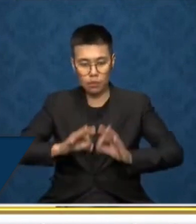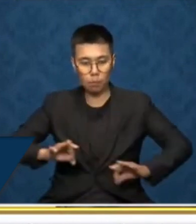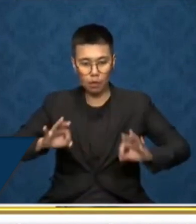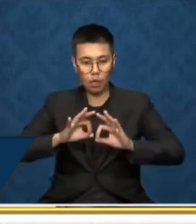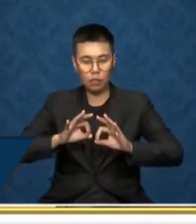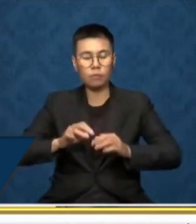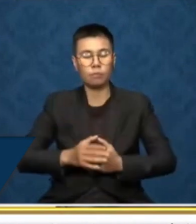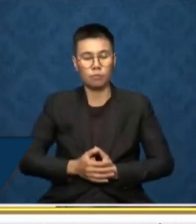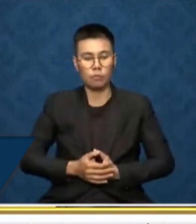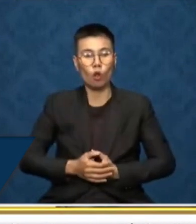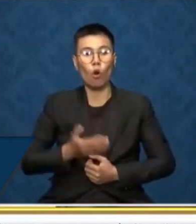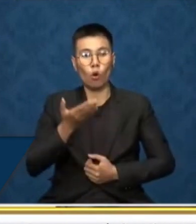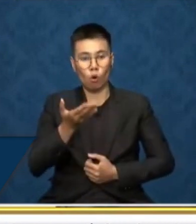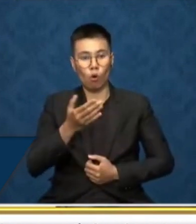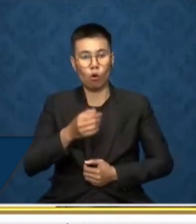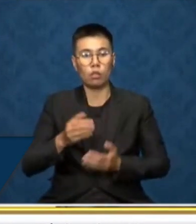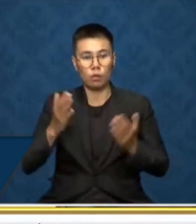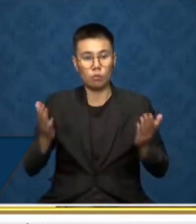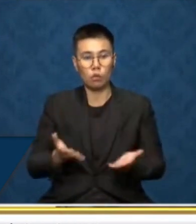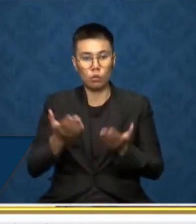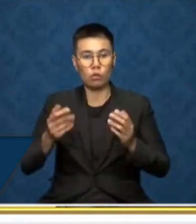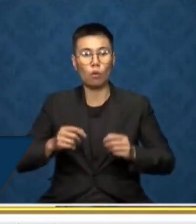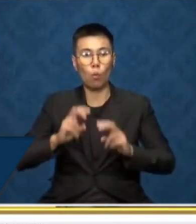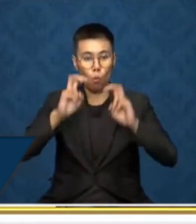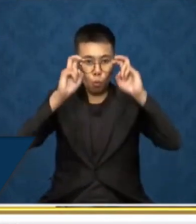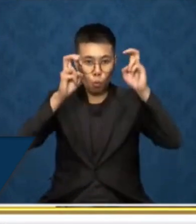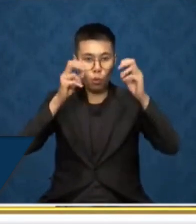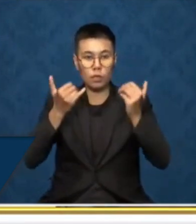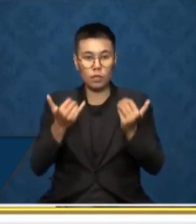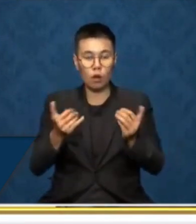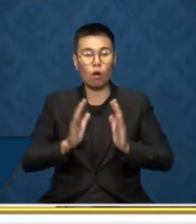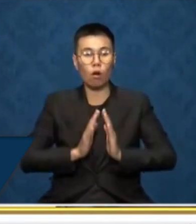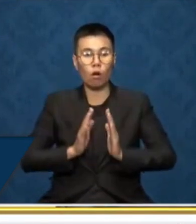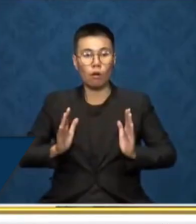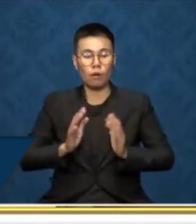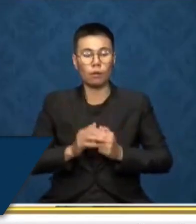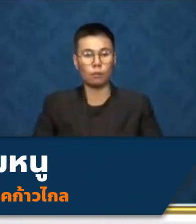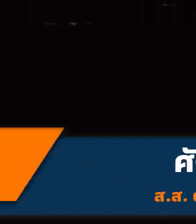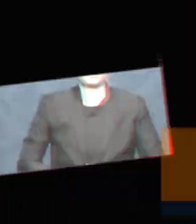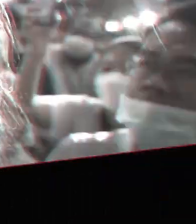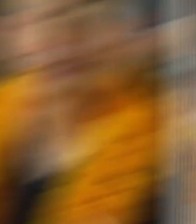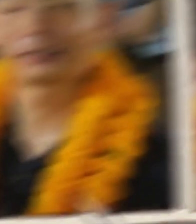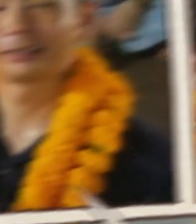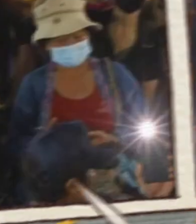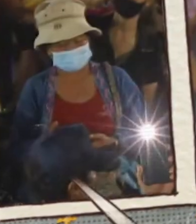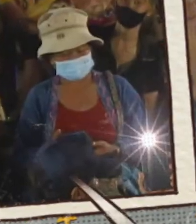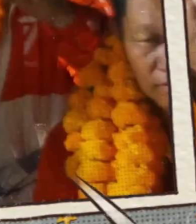ความจำเป็นครับจึงขอสนับสนุนยตินี้ครับท่านประธานครับขอขอบคุณครับท่านประธานขอบคุณมากครับ